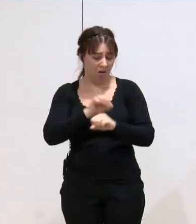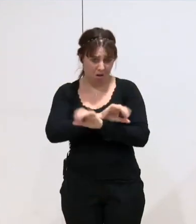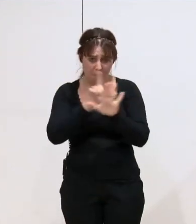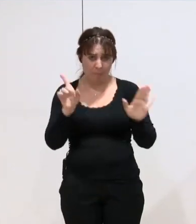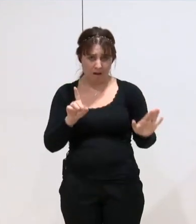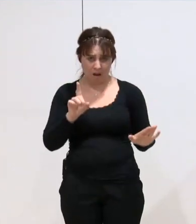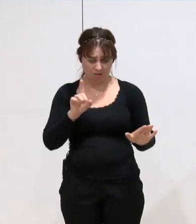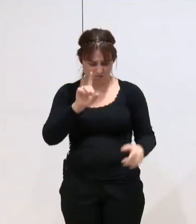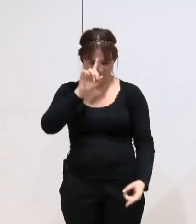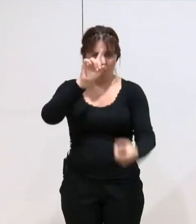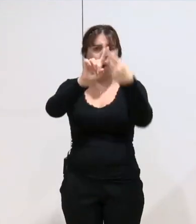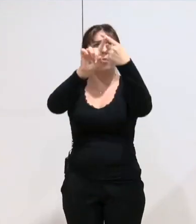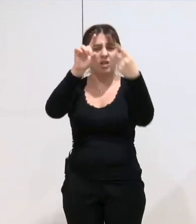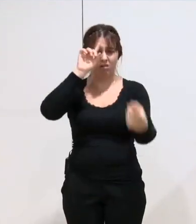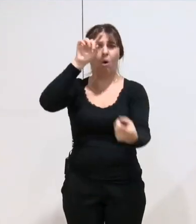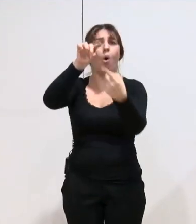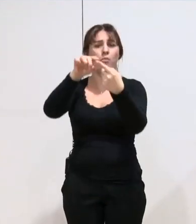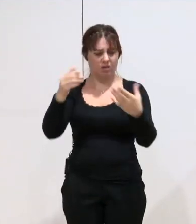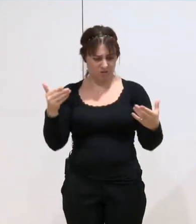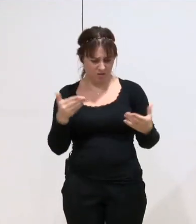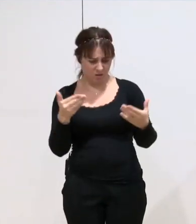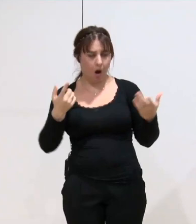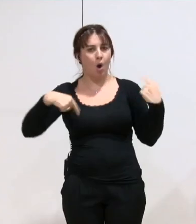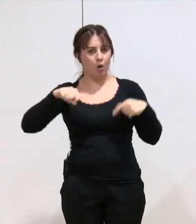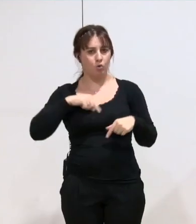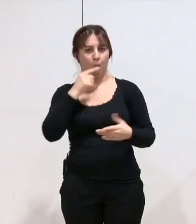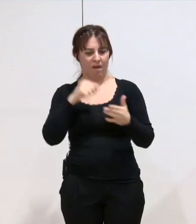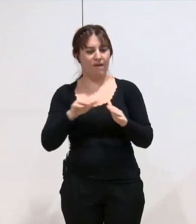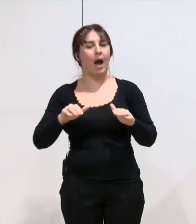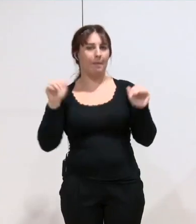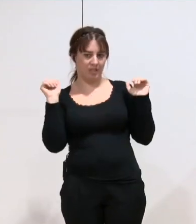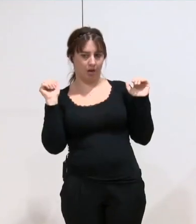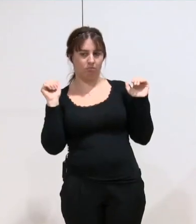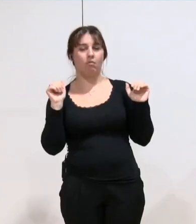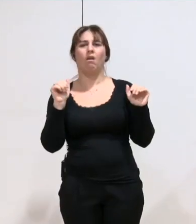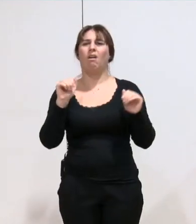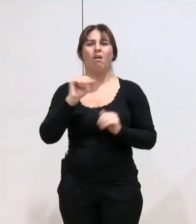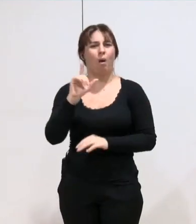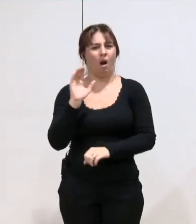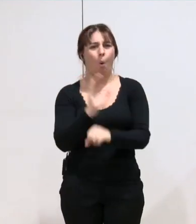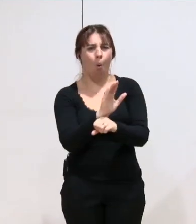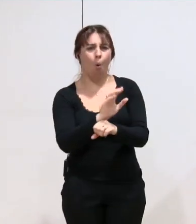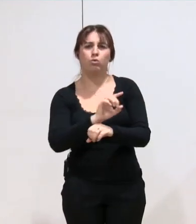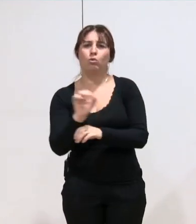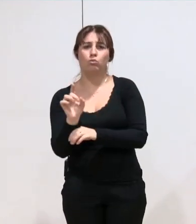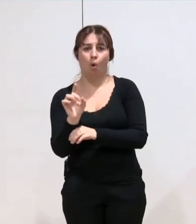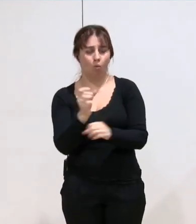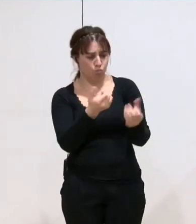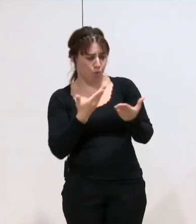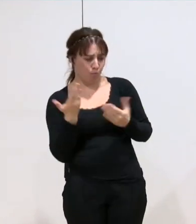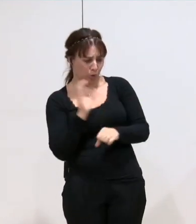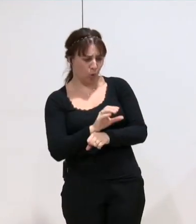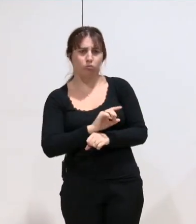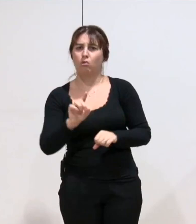les objectifs. C'est pour ça que nous, on avait fait le choix de s'abstenir sur cette délibération, non pas qu'on soit contre ce qui est a priori proposé, il n'y a pas de